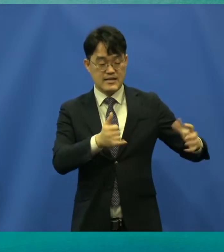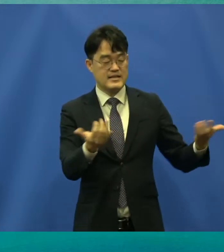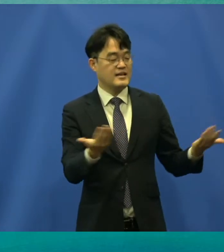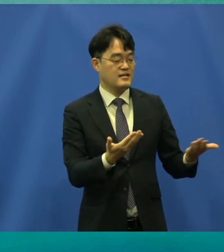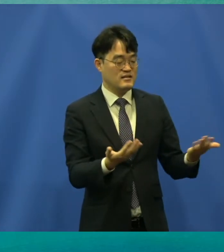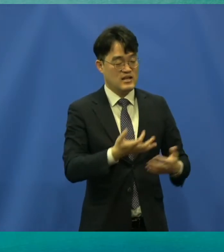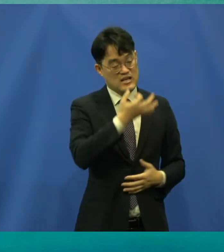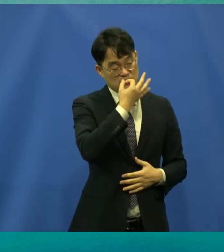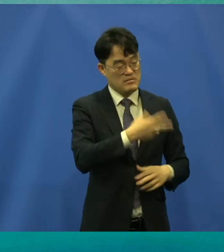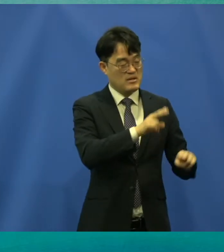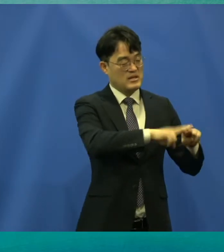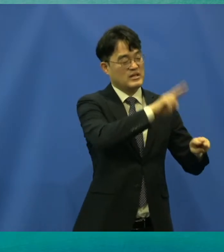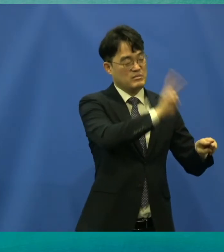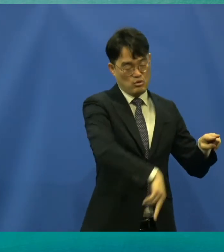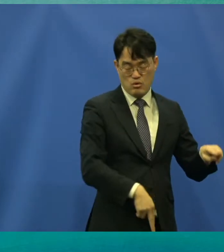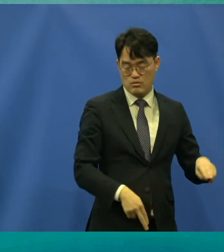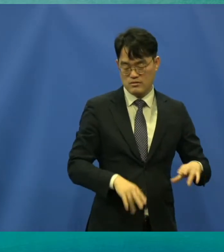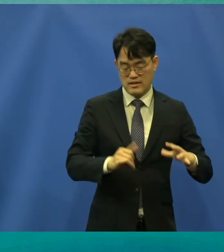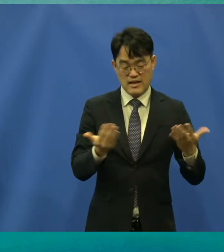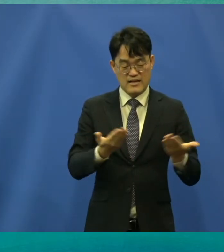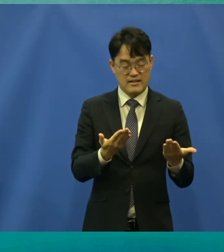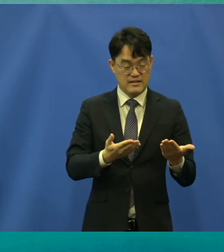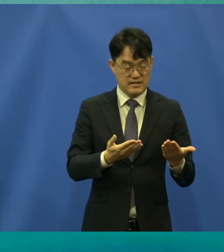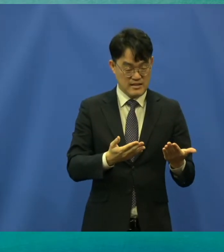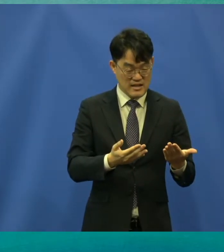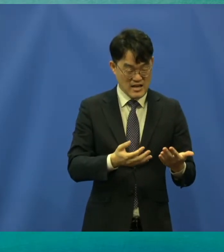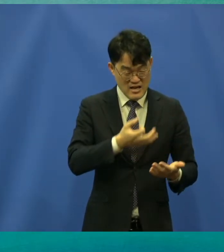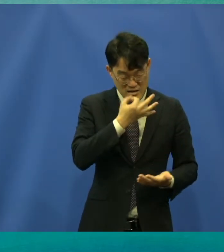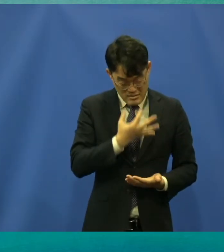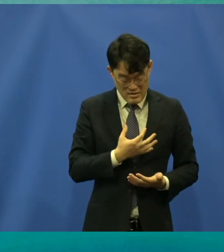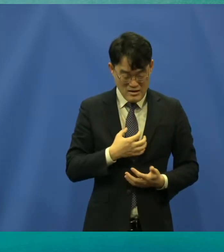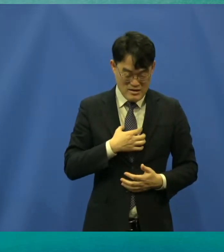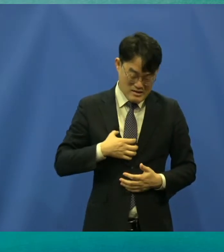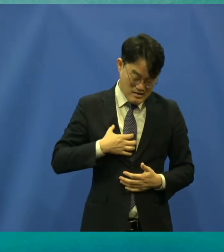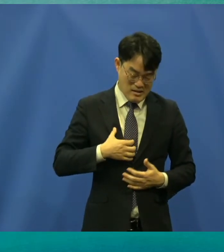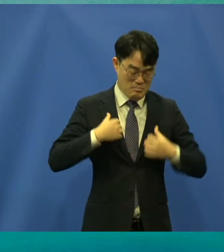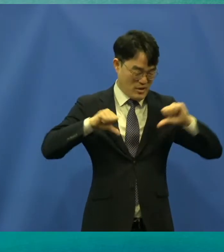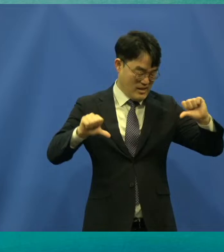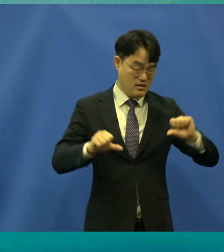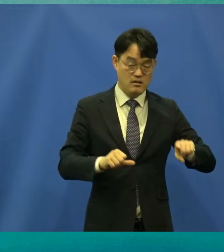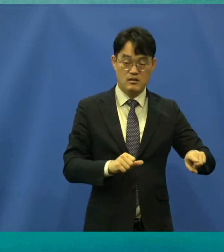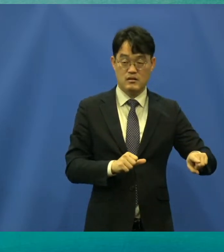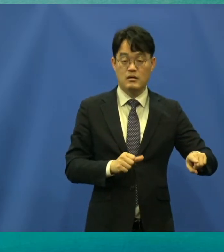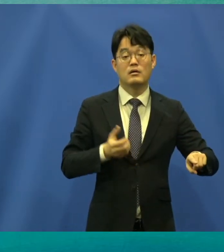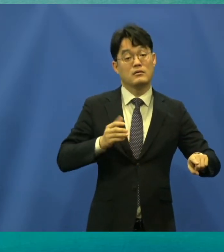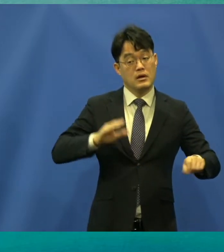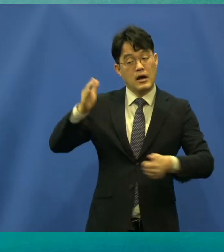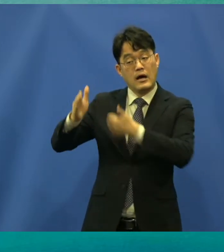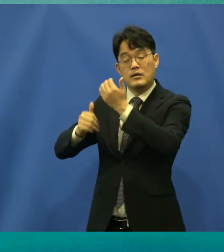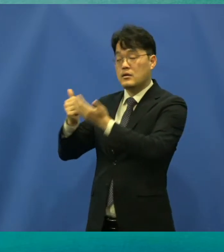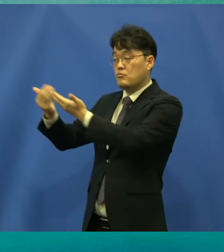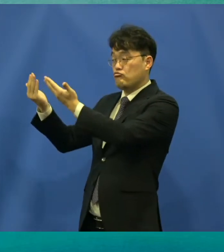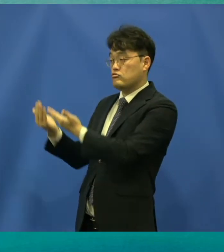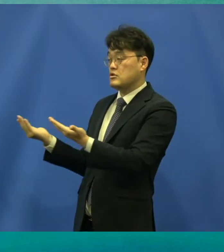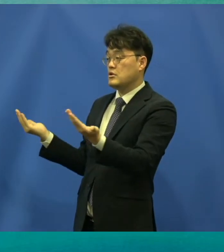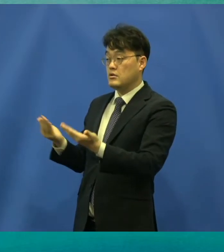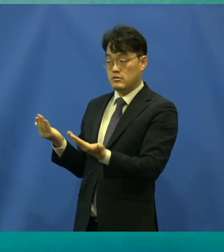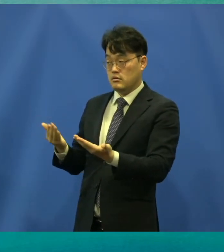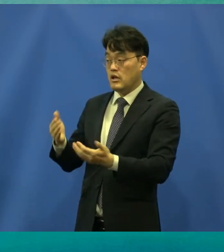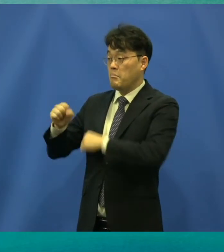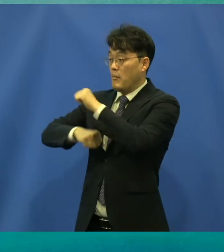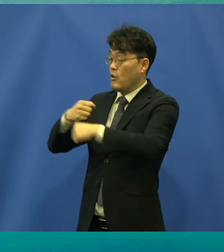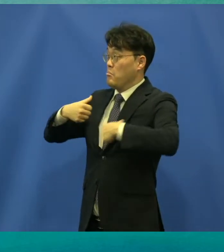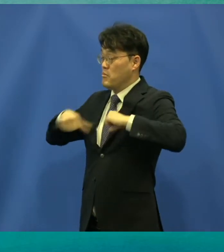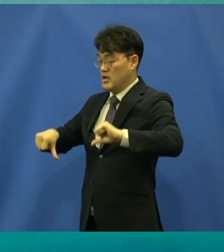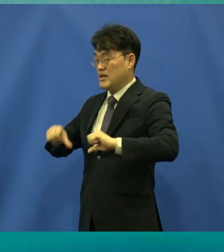없습니다. 고난이 와도 그 길을 피할 수 없습니다. 왜? 그것이 하늘로부터 주어진 것이기 때문에.